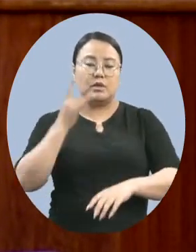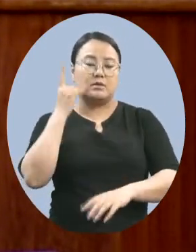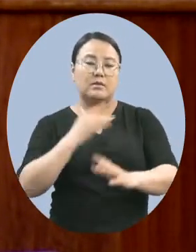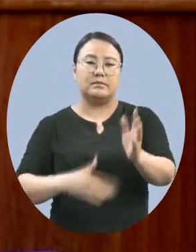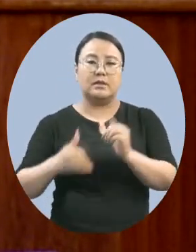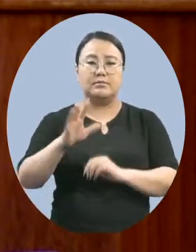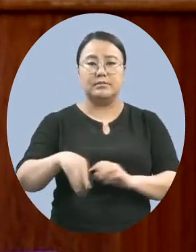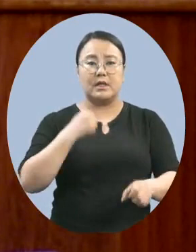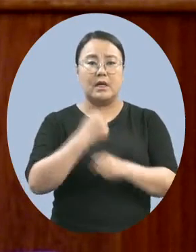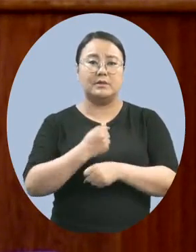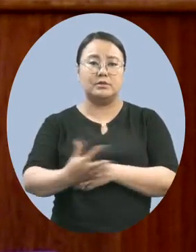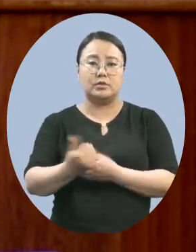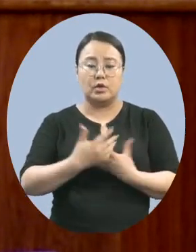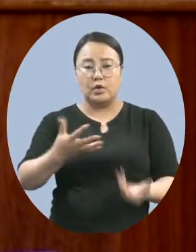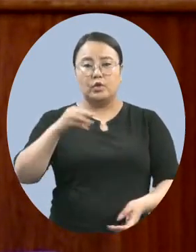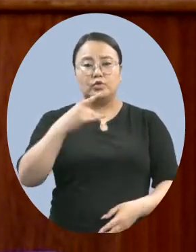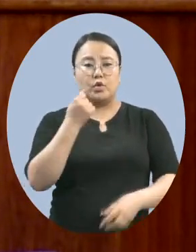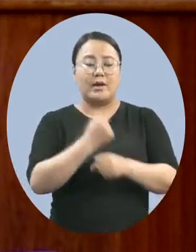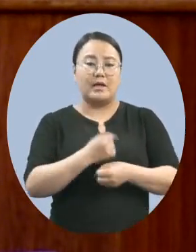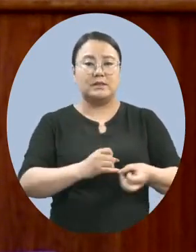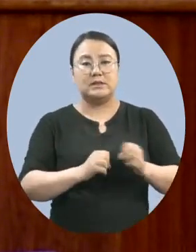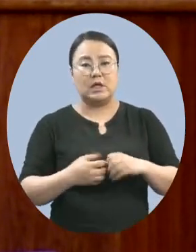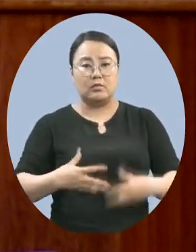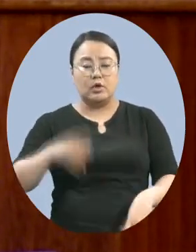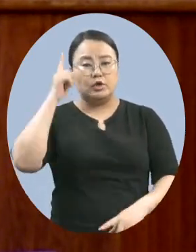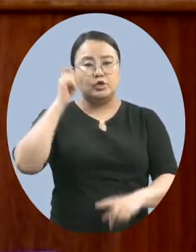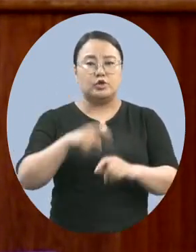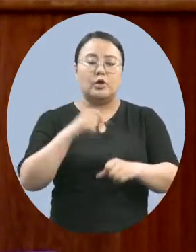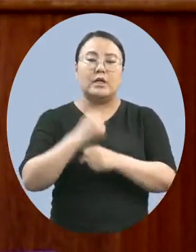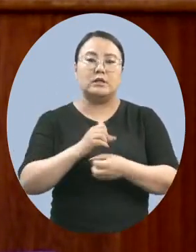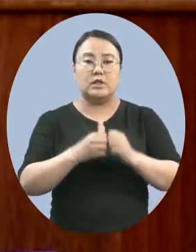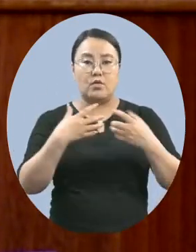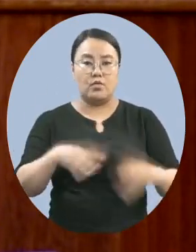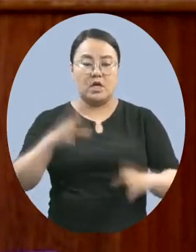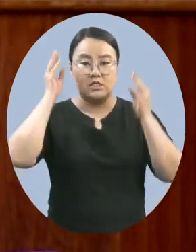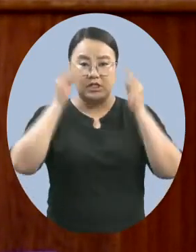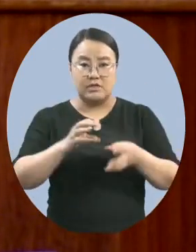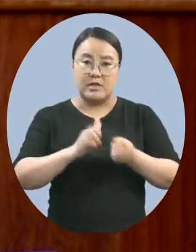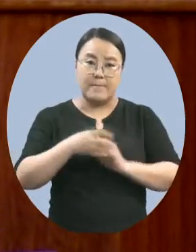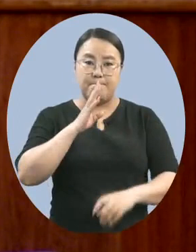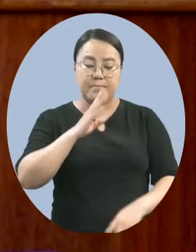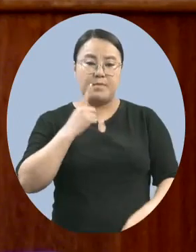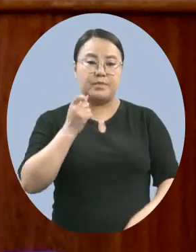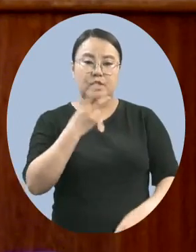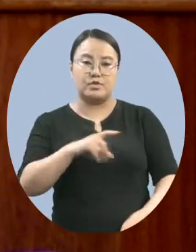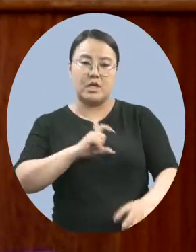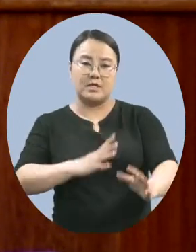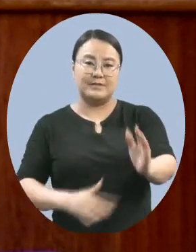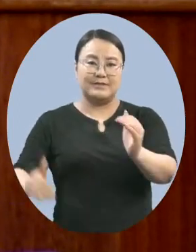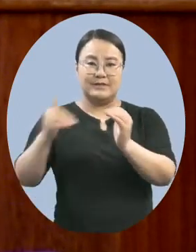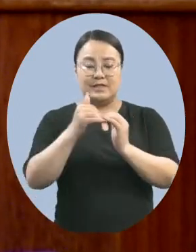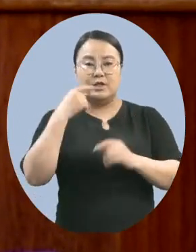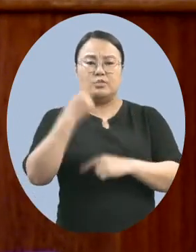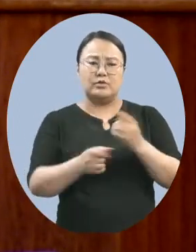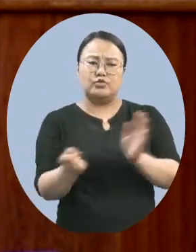мэдрэмжтэй ажилд зуучлах, төр зүрийн тусгай арга хэмжээ авах зэрэг зорилт арга хэмжээг ав. шийдвэр гаргахад эмгтээчүүдийн эргэтгэж оролцоотой байхын